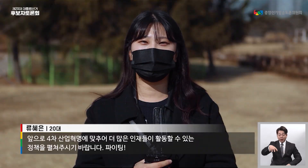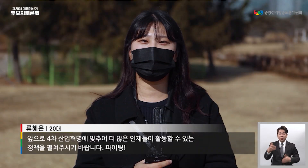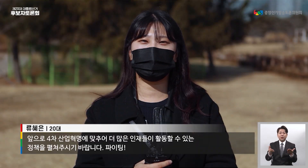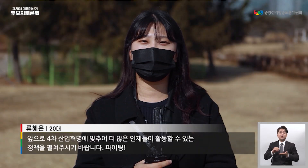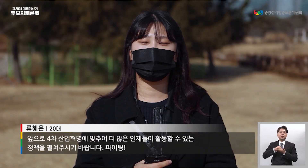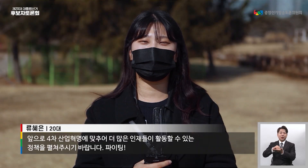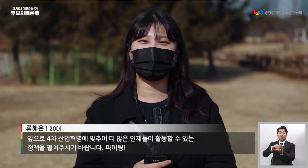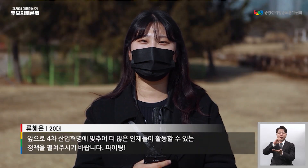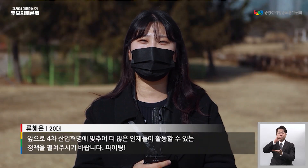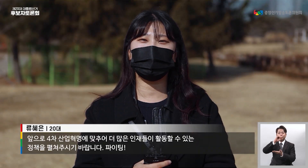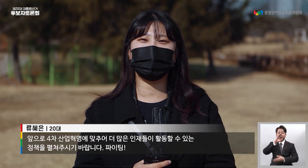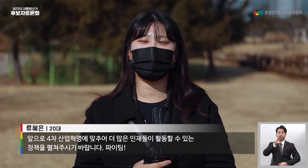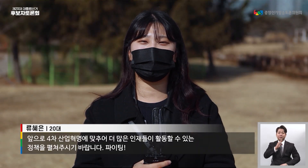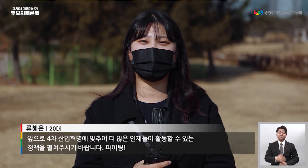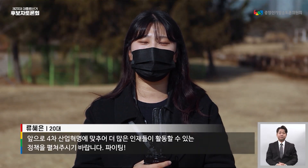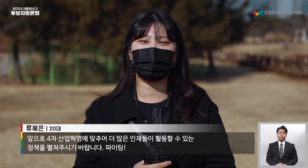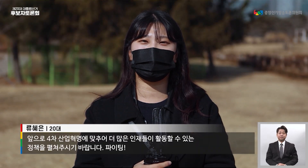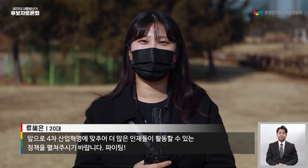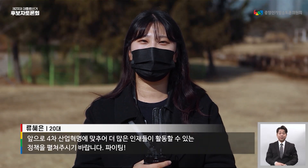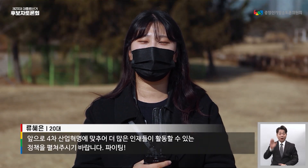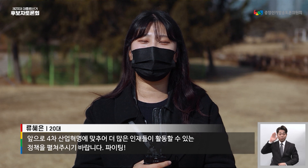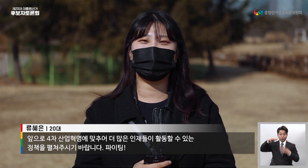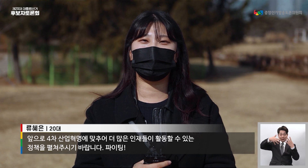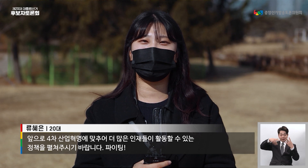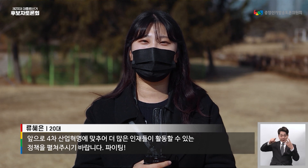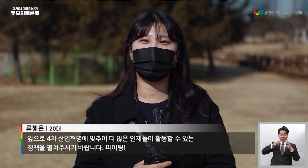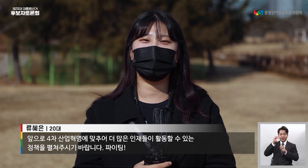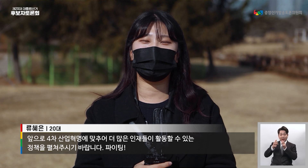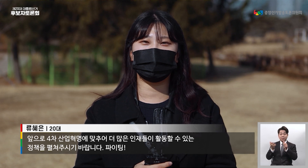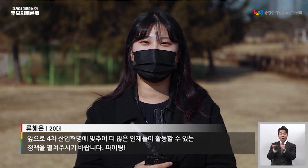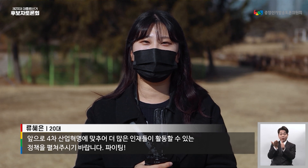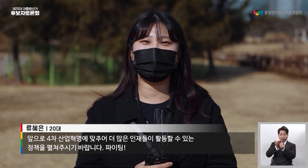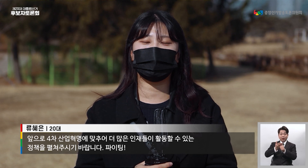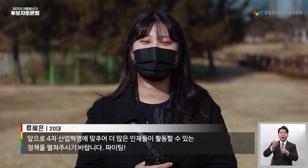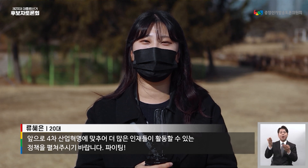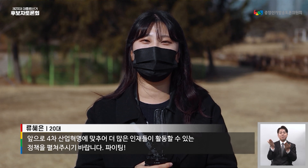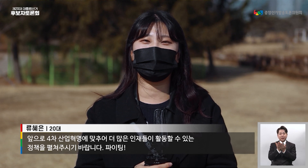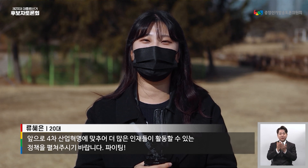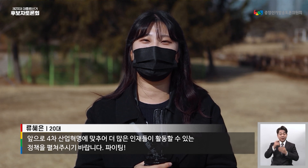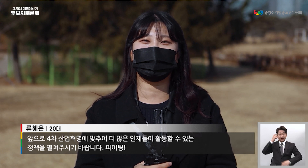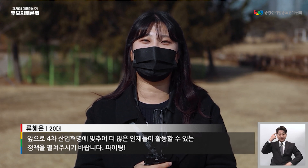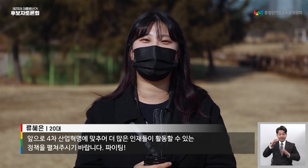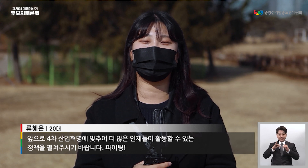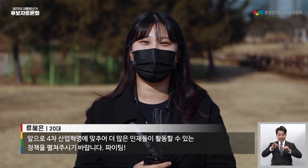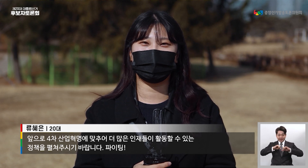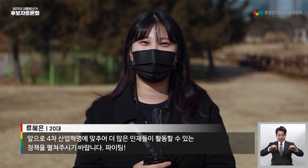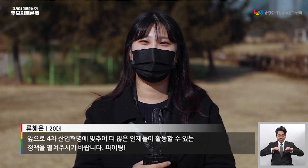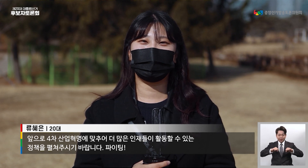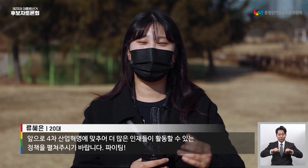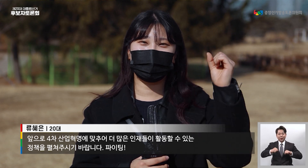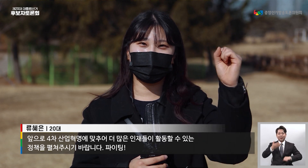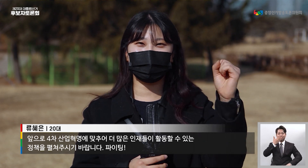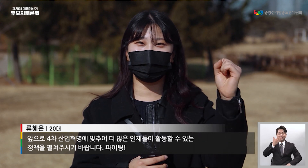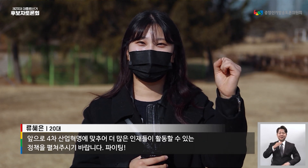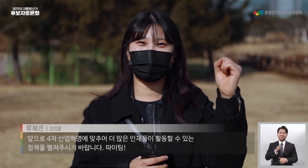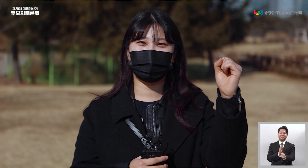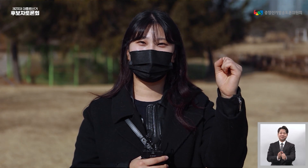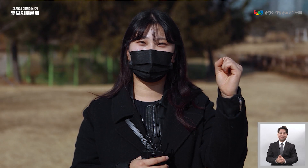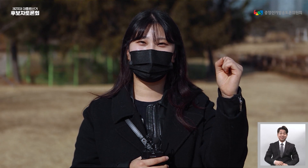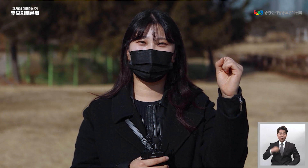있으면. 앞으로 4차 산업혁명에 맞춰서 더 많은 인재들이 활동할 수 있는 정책을 펼쳐주시길 바랍니다.